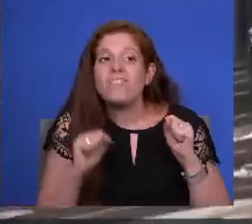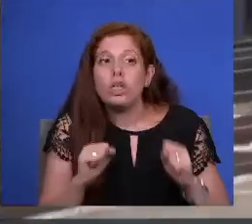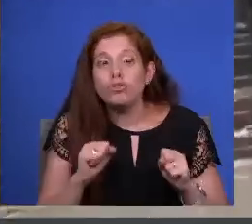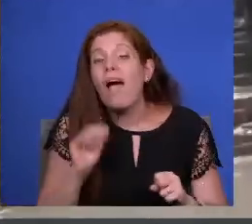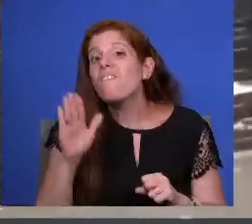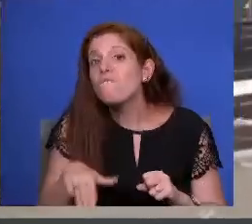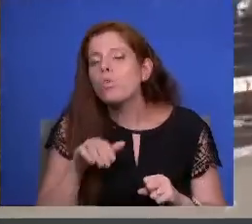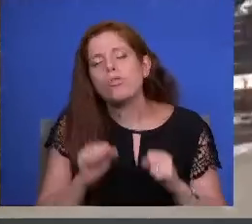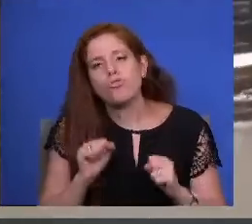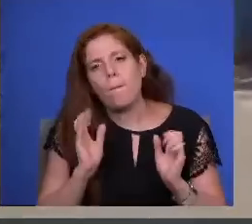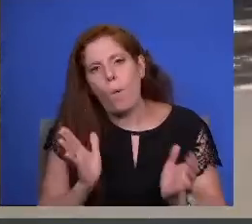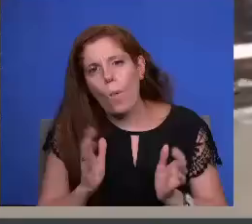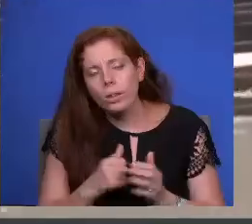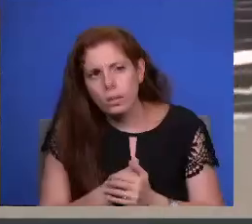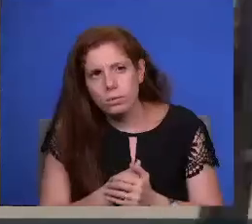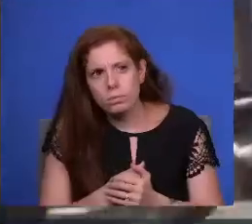מאוד.